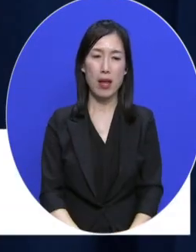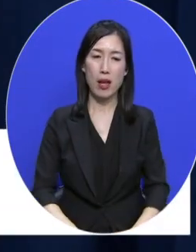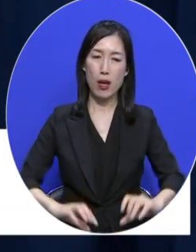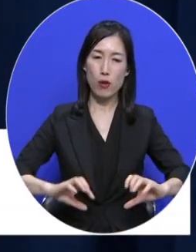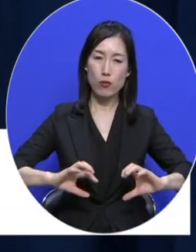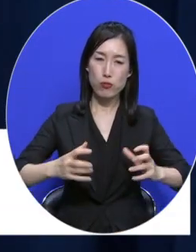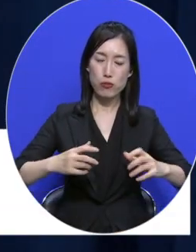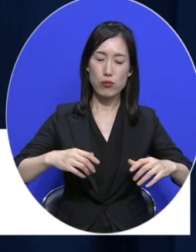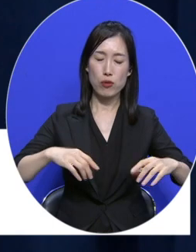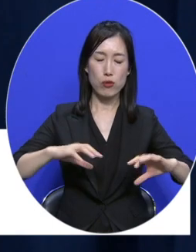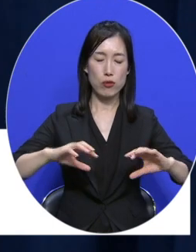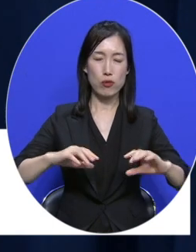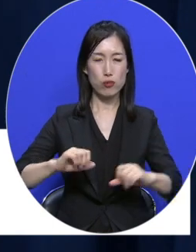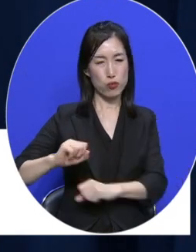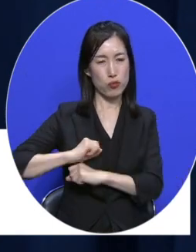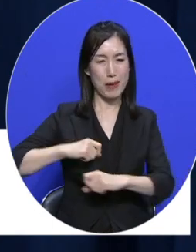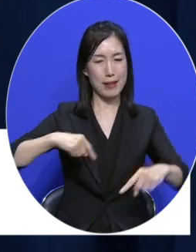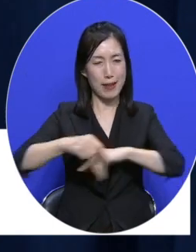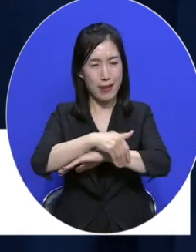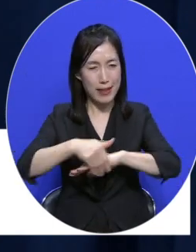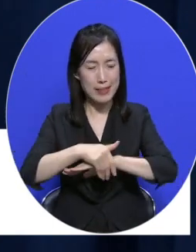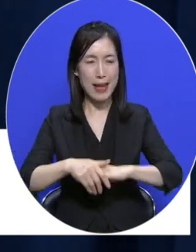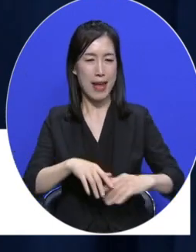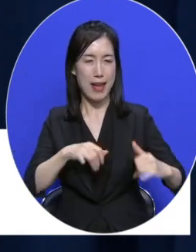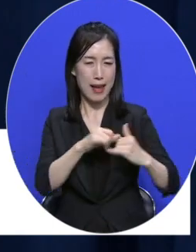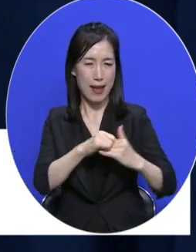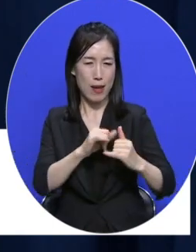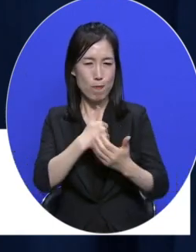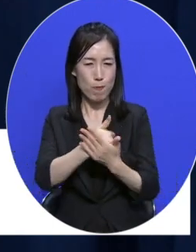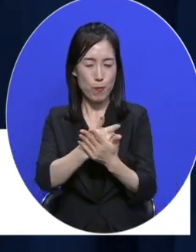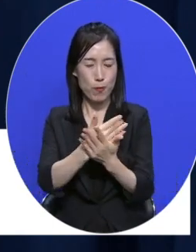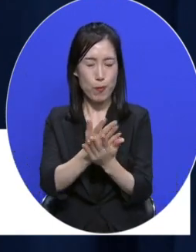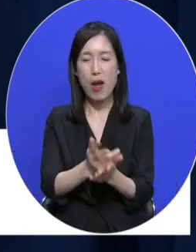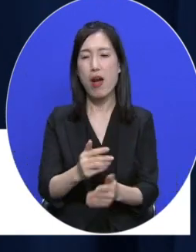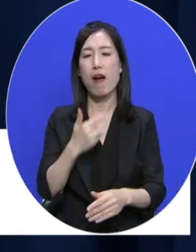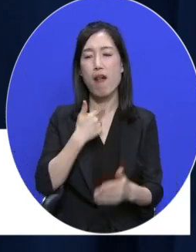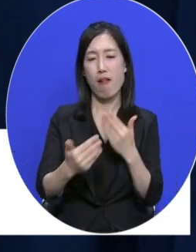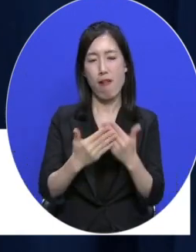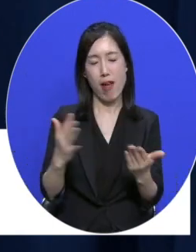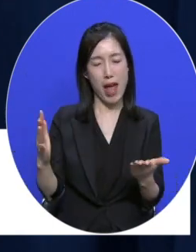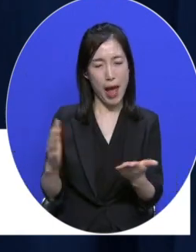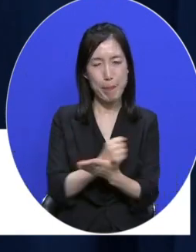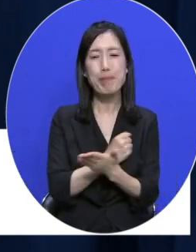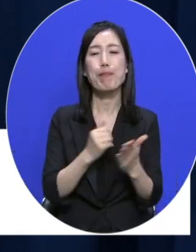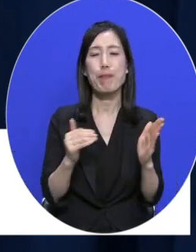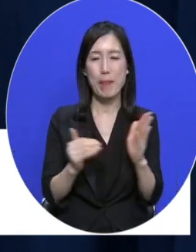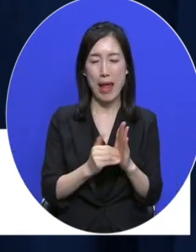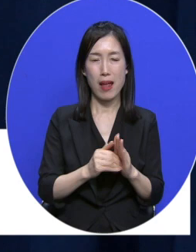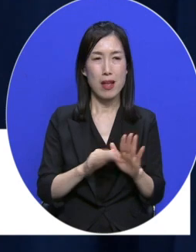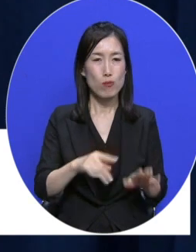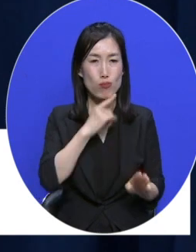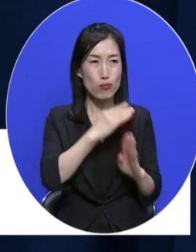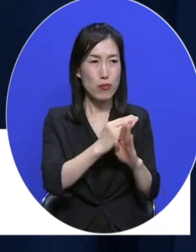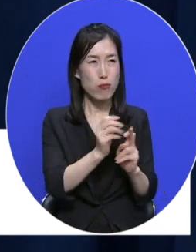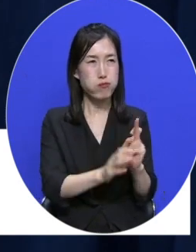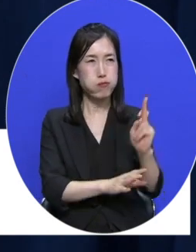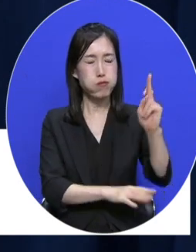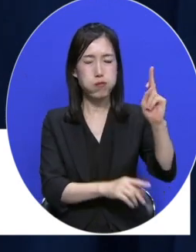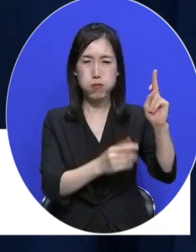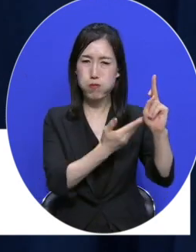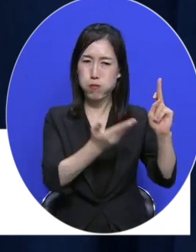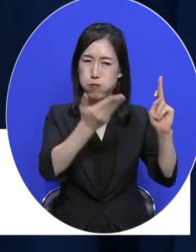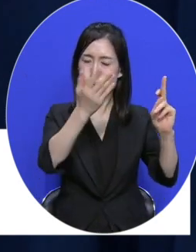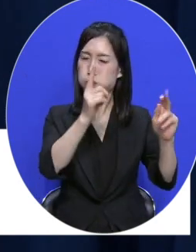국방정책과 작전 분야 모두에서 풍부한 경험을 갖춘 분으로 고도화되는 북한의 핵미사일 위협에 맞서 우리의